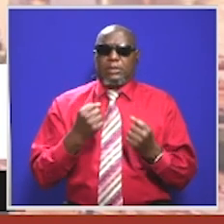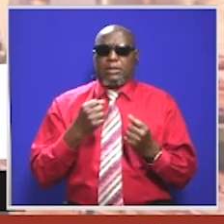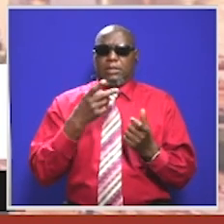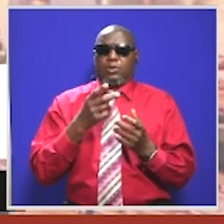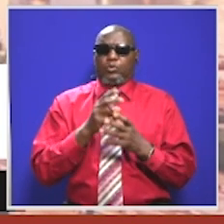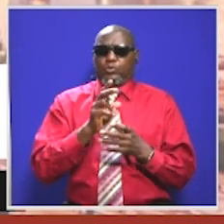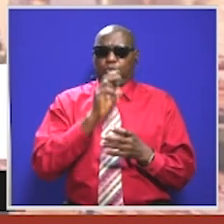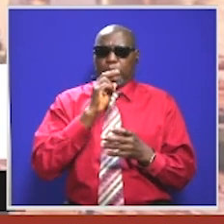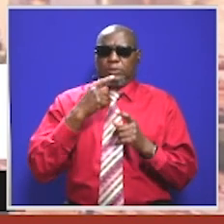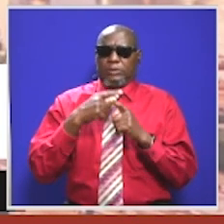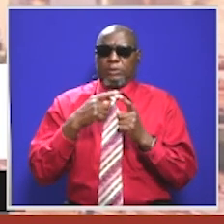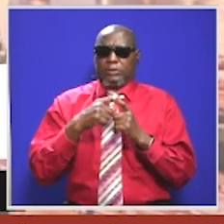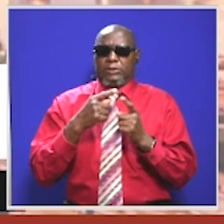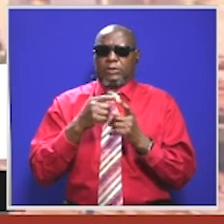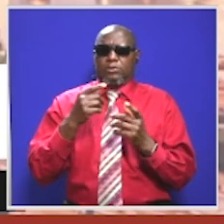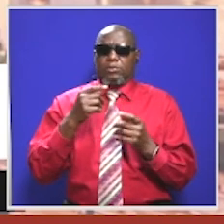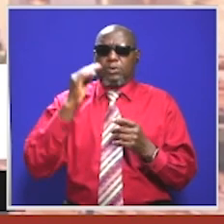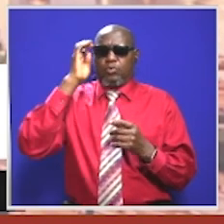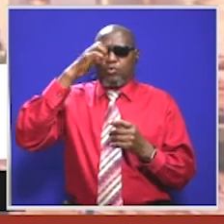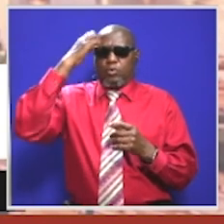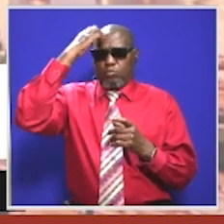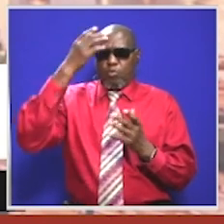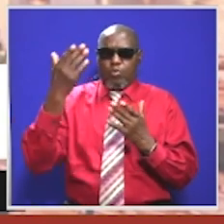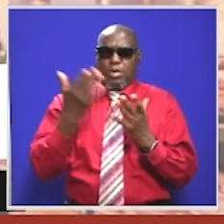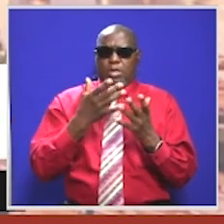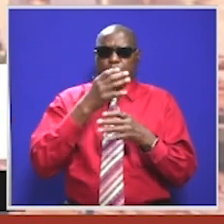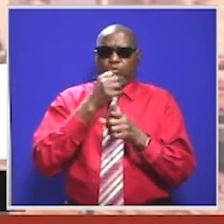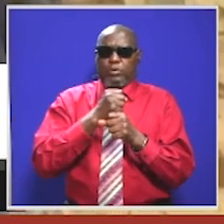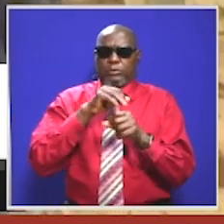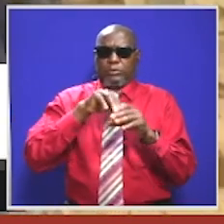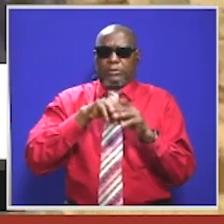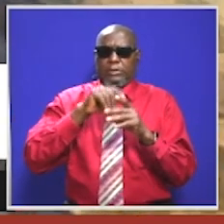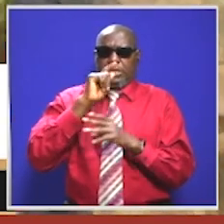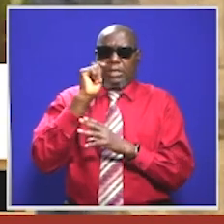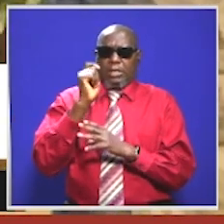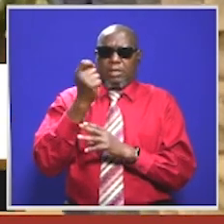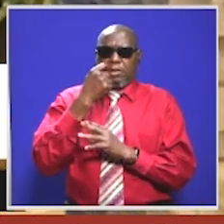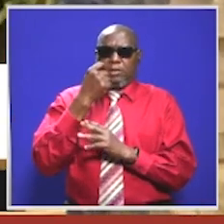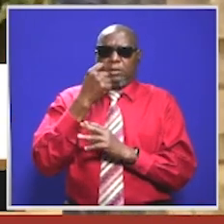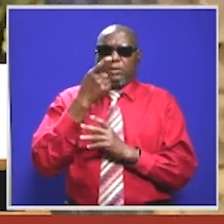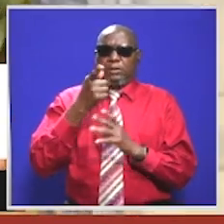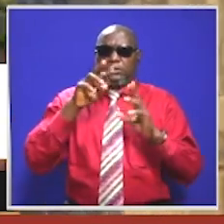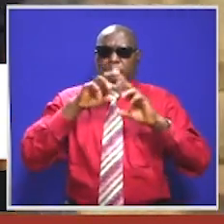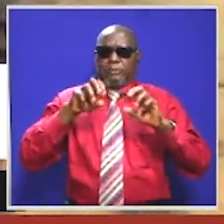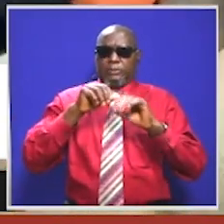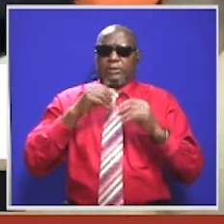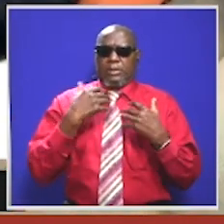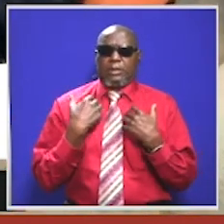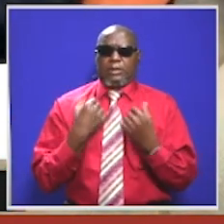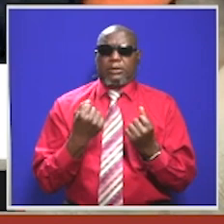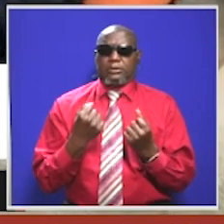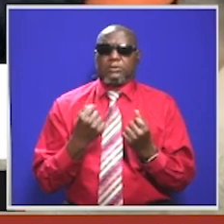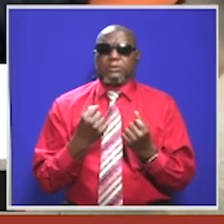ya shirika la Uingereza la Welcome Trust nchini Kenya, shirika linaloangazia utafiti wa afya, Mudavadi